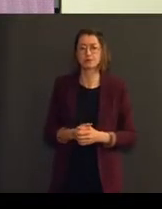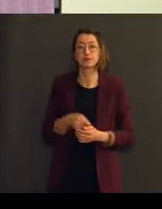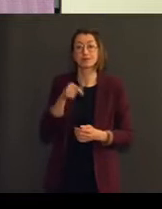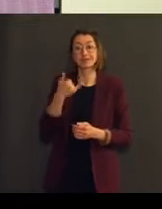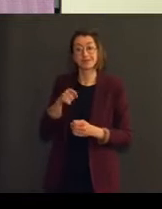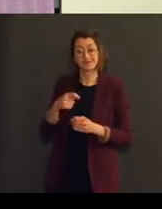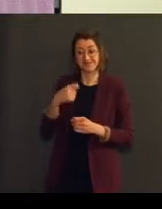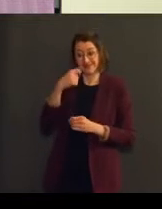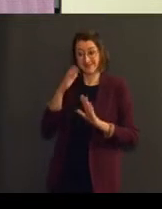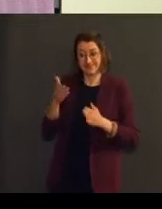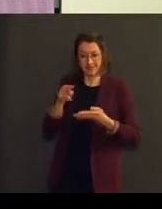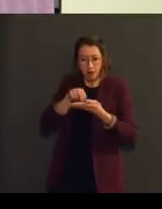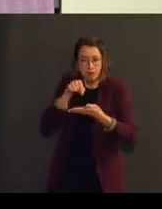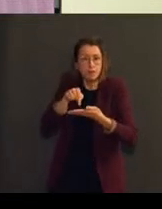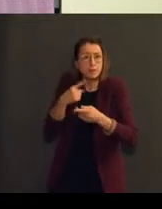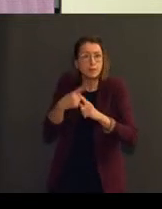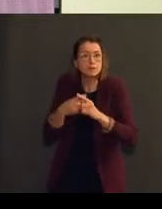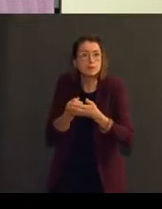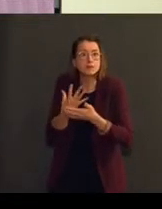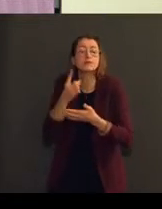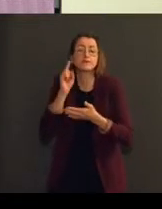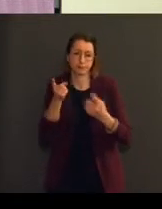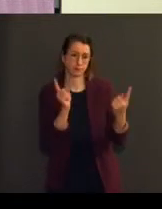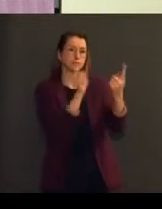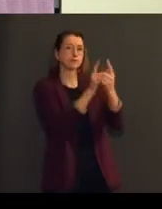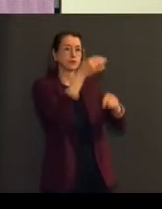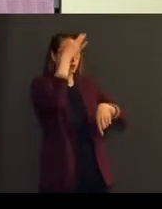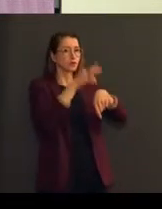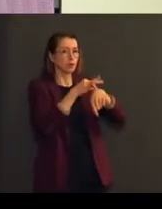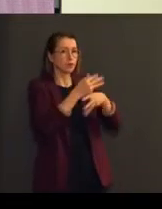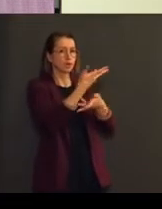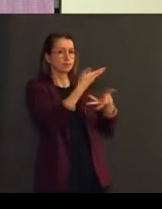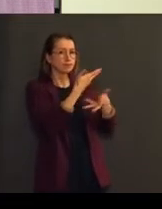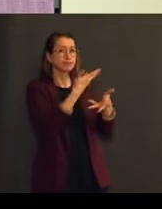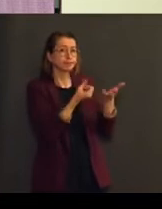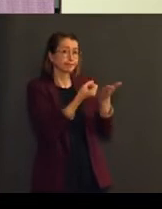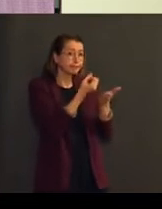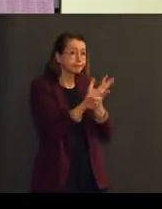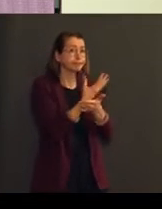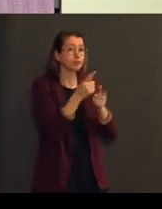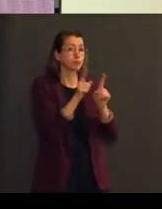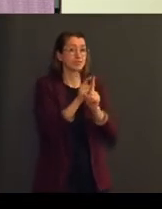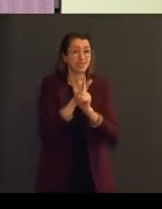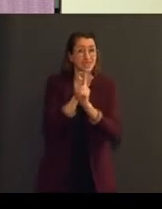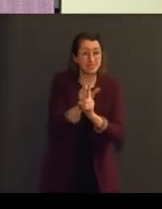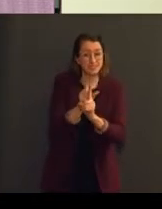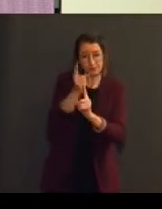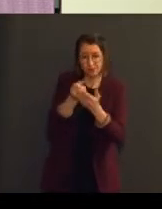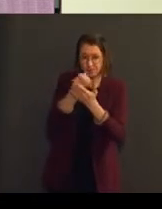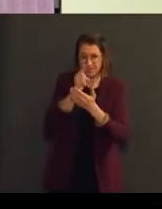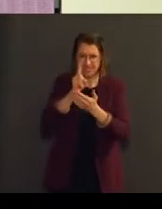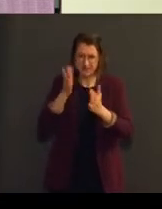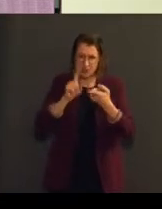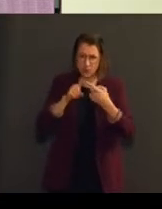justement on ne coupe pas simplement au niveau de votre test positif l'évolution de l'évaluation de la transmission, mais qu'on